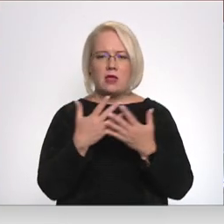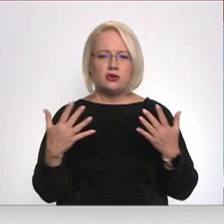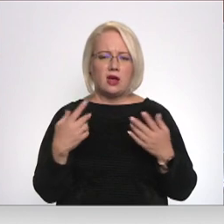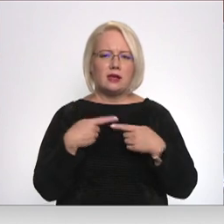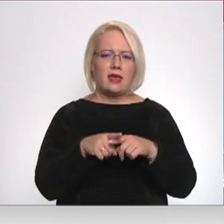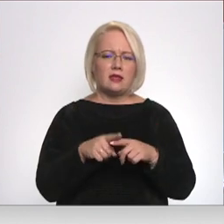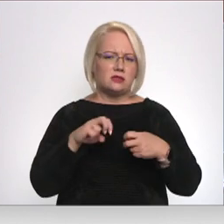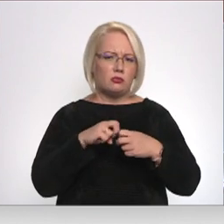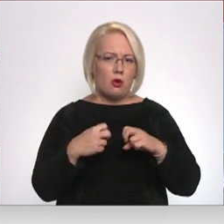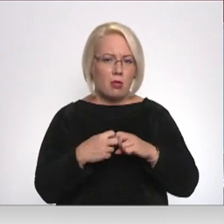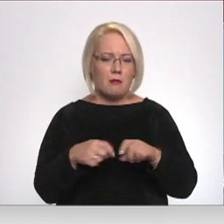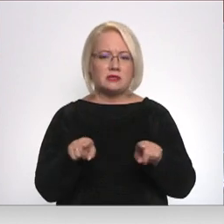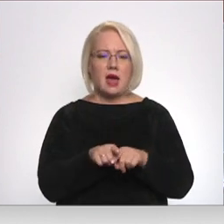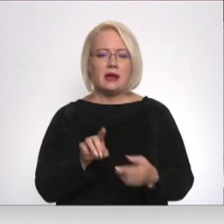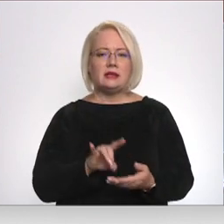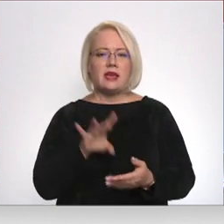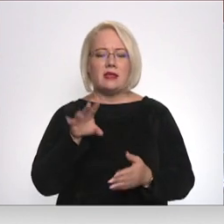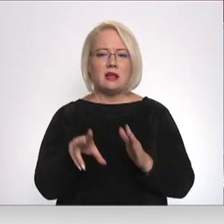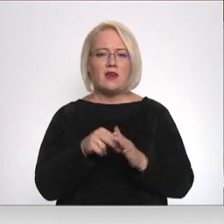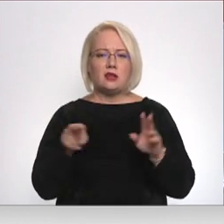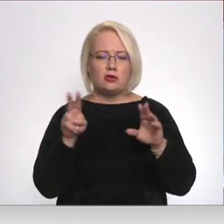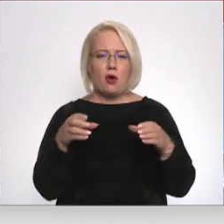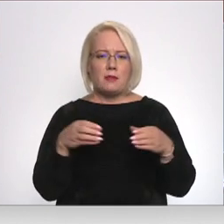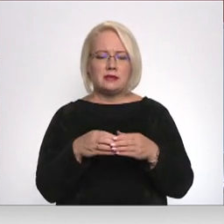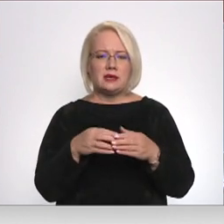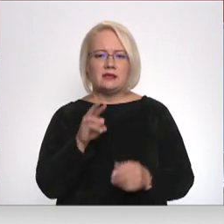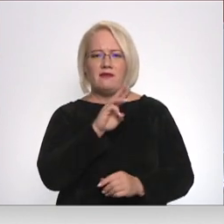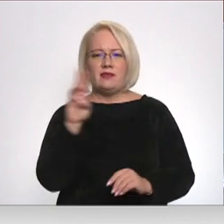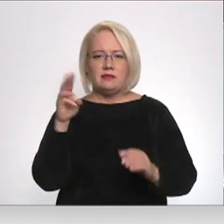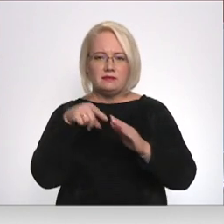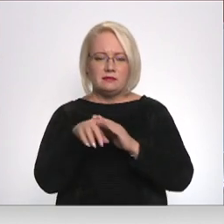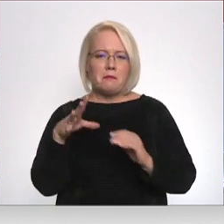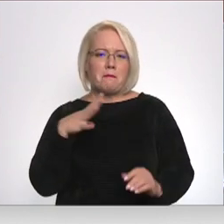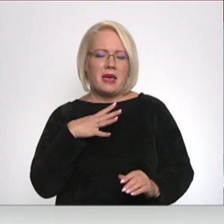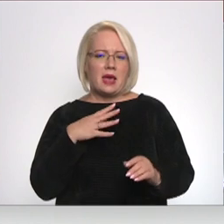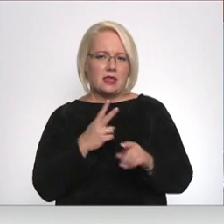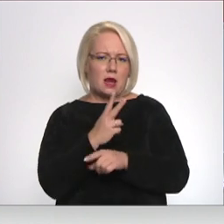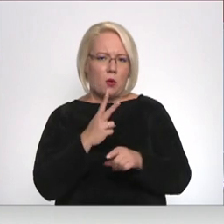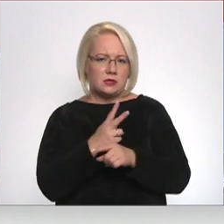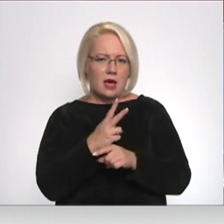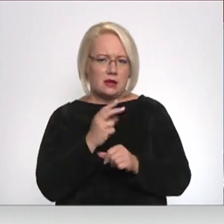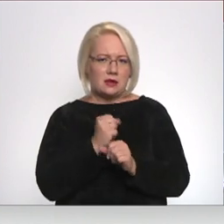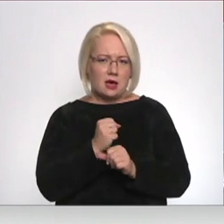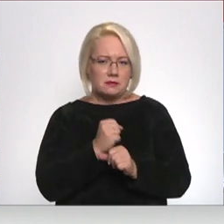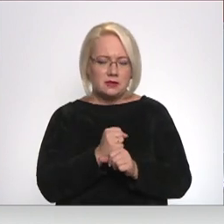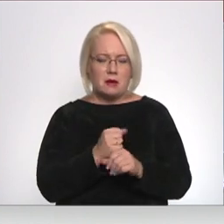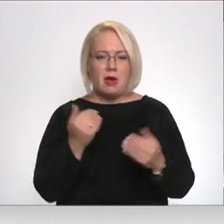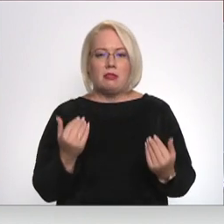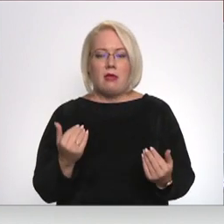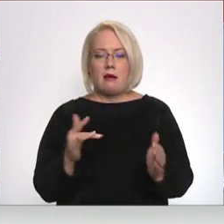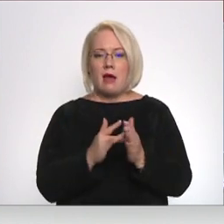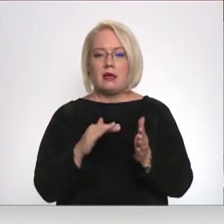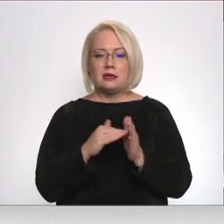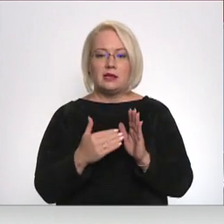tehniski traucējumi, un arī Centrālās vēlēšanu komisijas mājaslapai īslaicīgi bija traucēta darbība. Bet kāda pašlaik ir